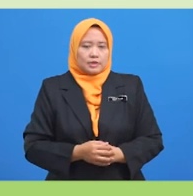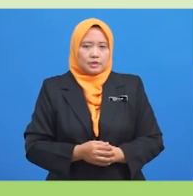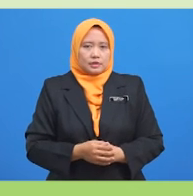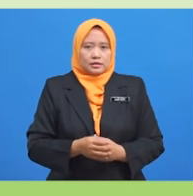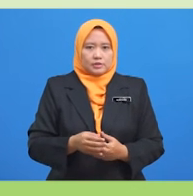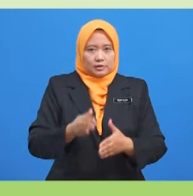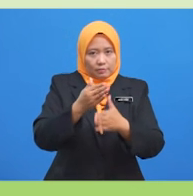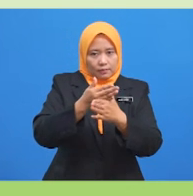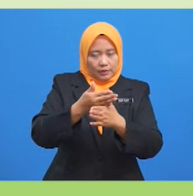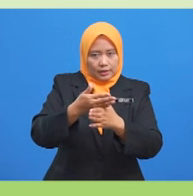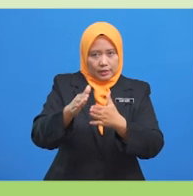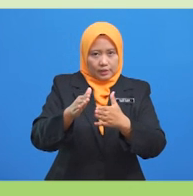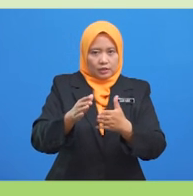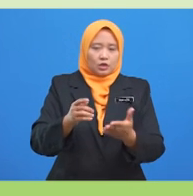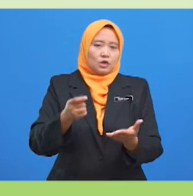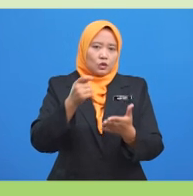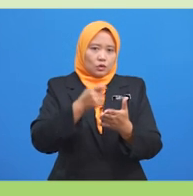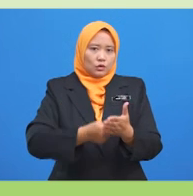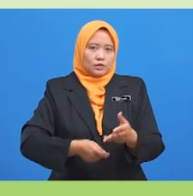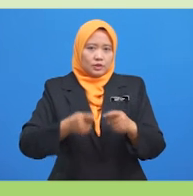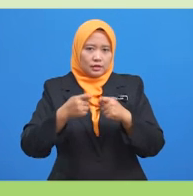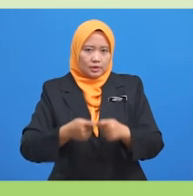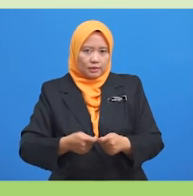tetap telah ditampung oleh hasil.